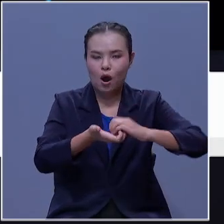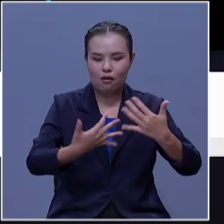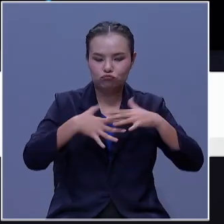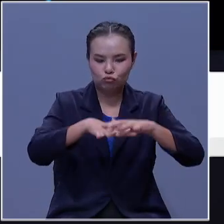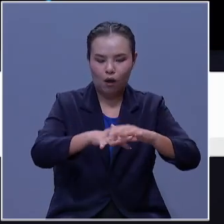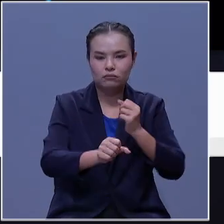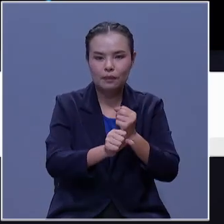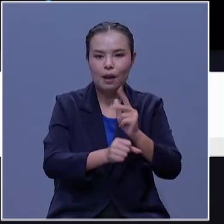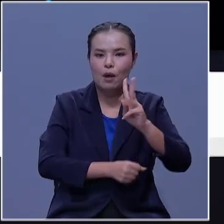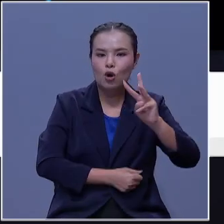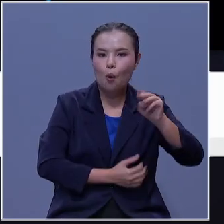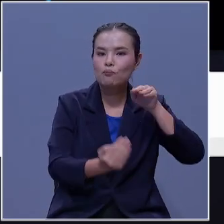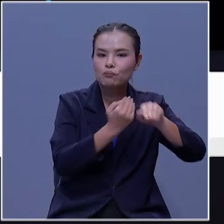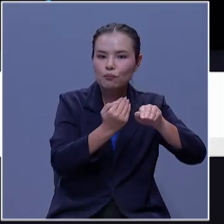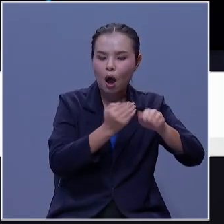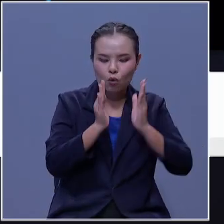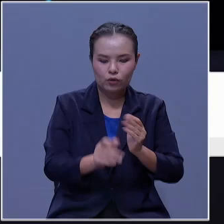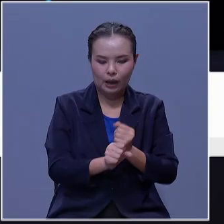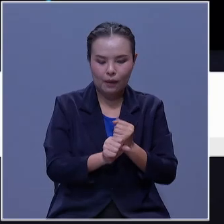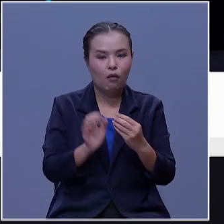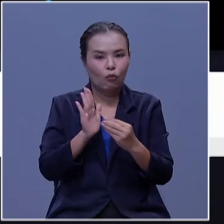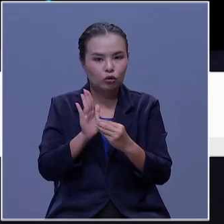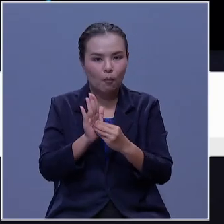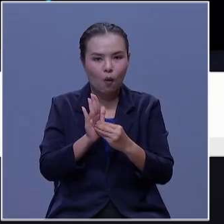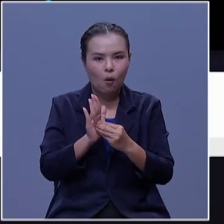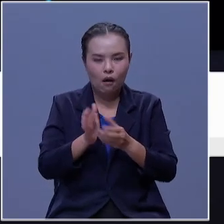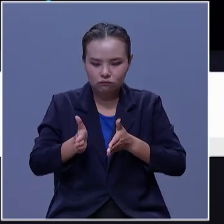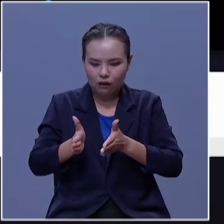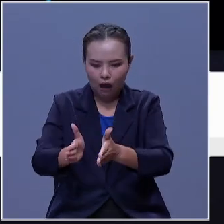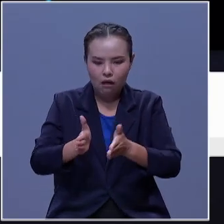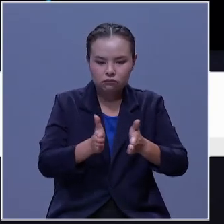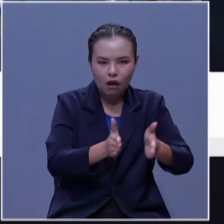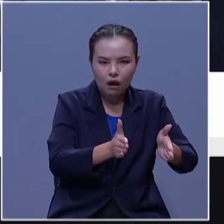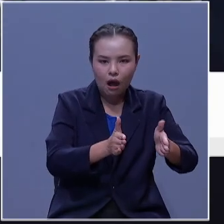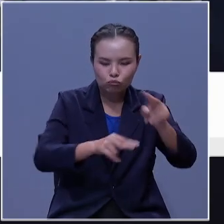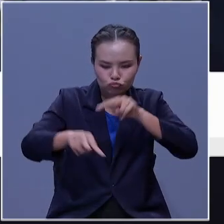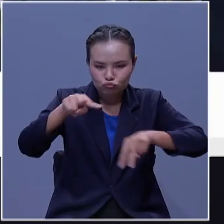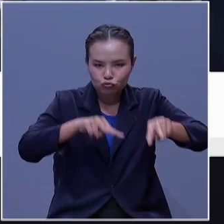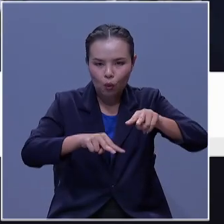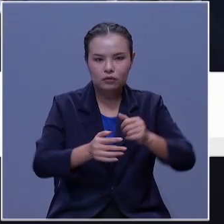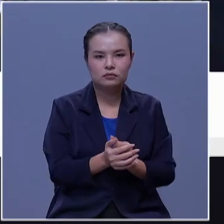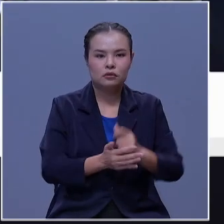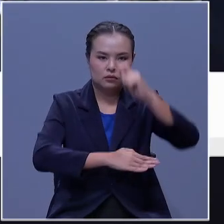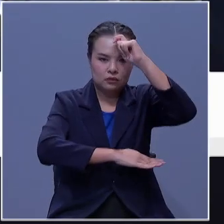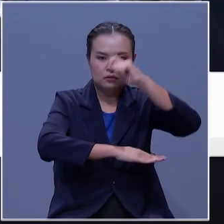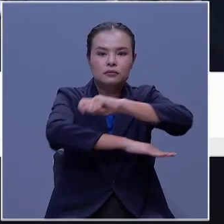ไม่ว่าจะกรมทางหลวงหรือก็เจ้าที่กทม.เองในการดักเส้นทางพวกนี้สำนักการโยธาเราก็